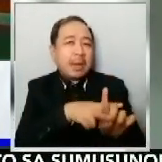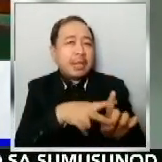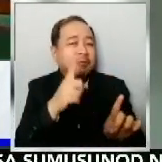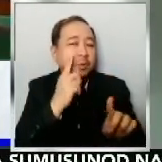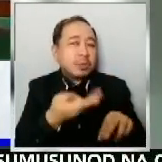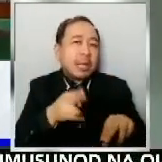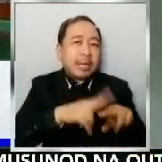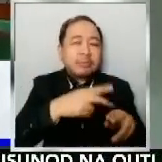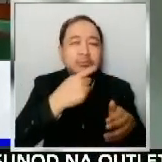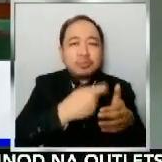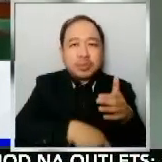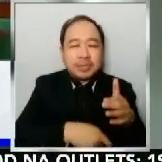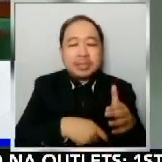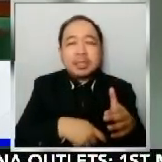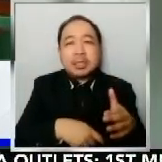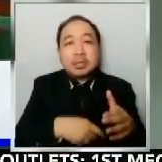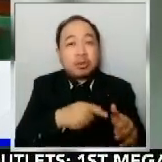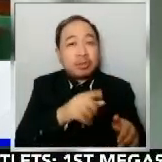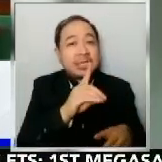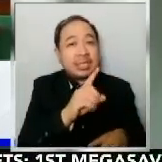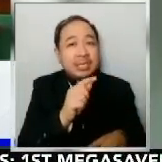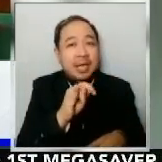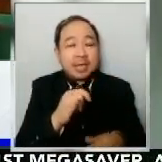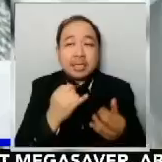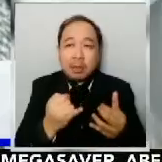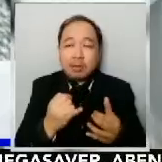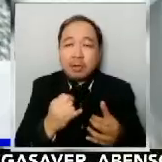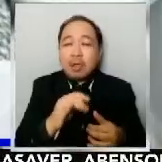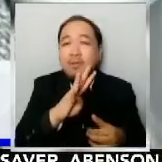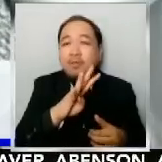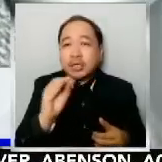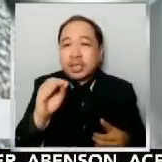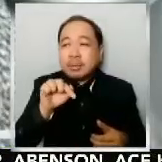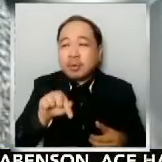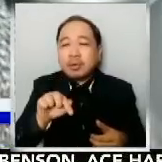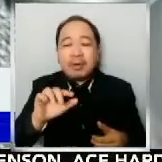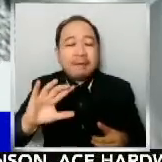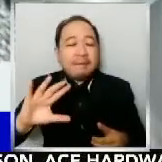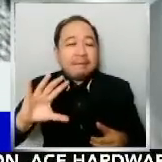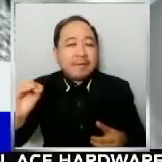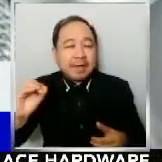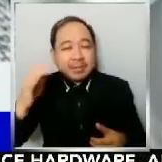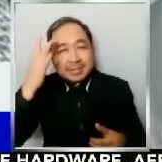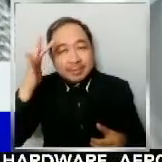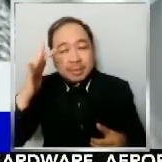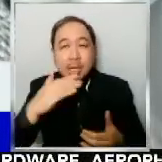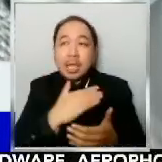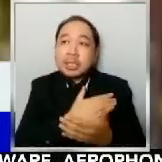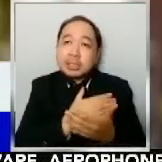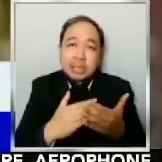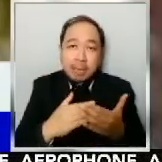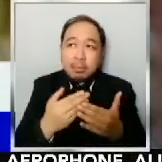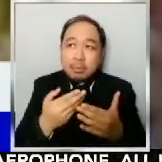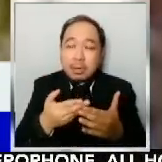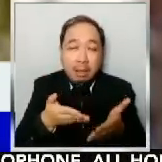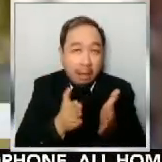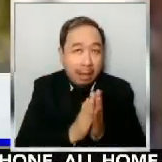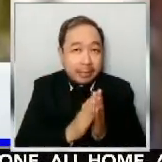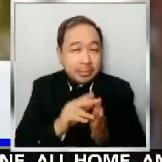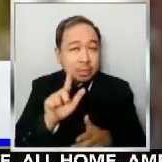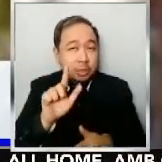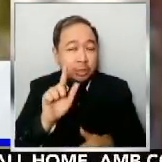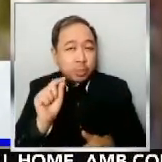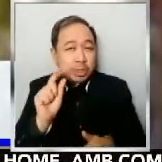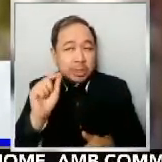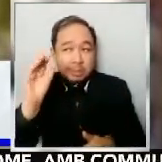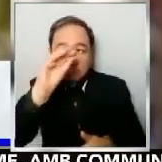40 centavos hanggang 5 pesos and 60 centavos. Merong as high as 20% na request. Inaaral para